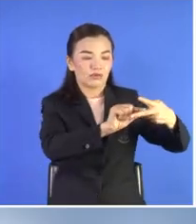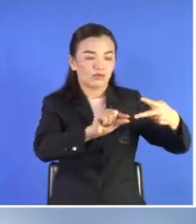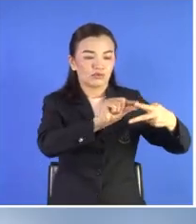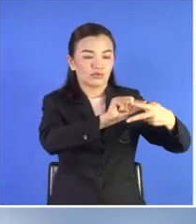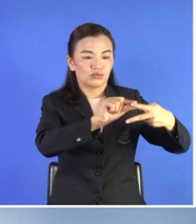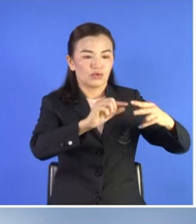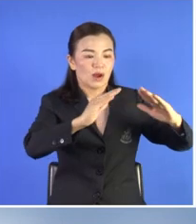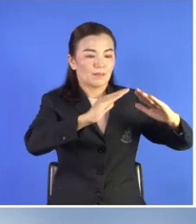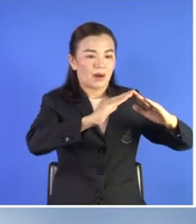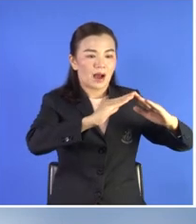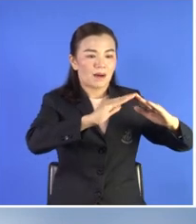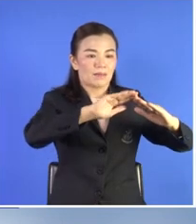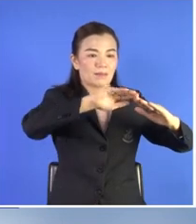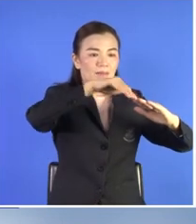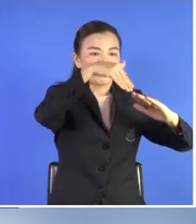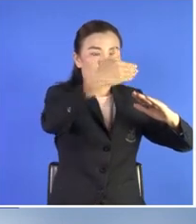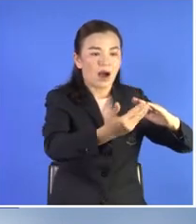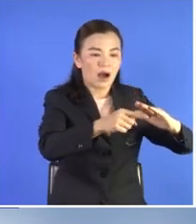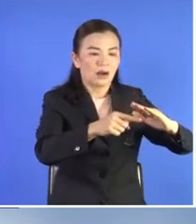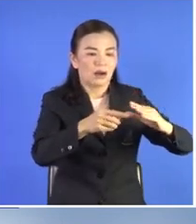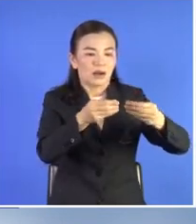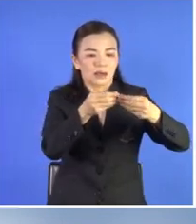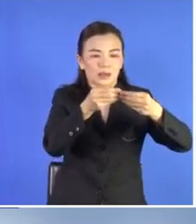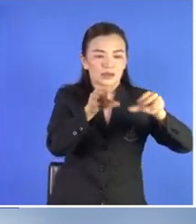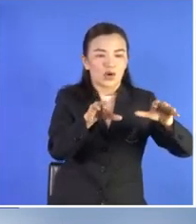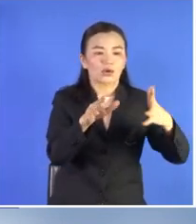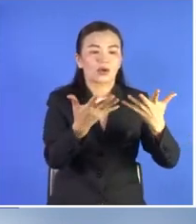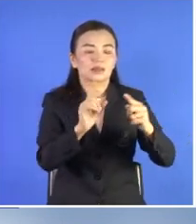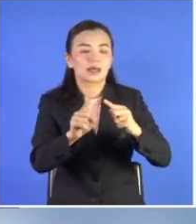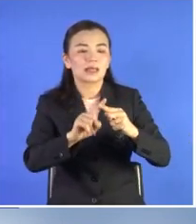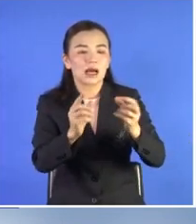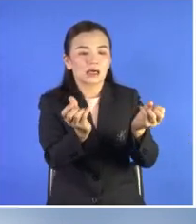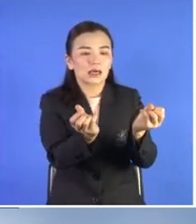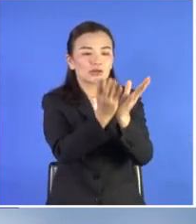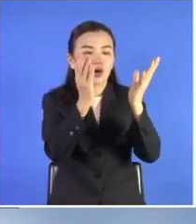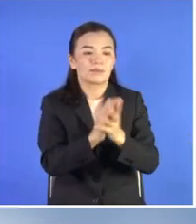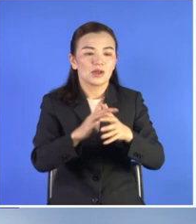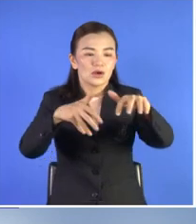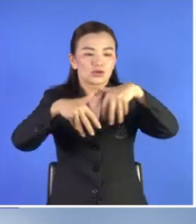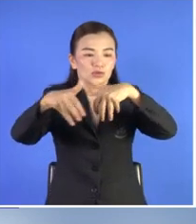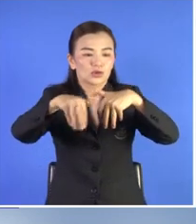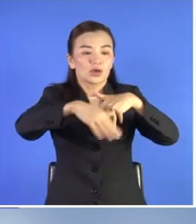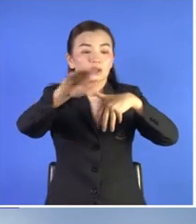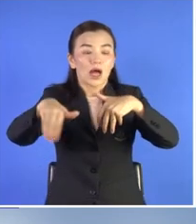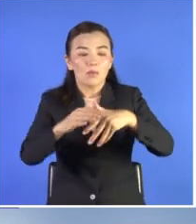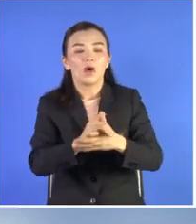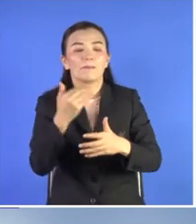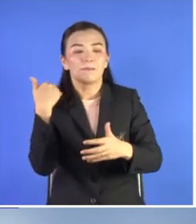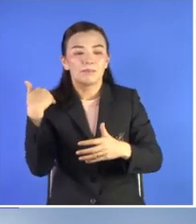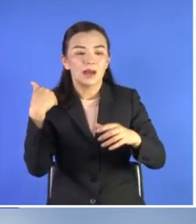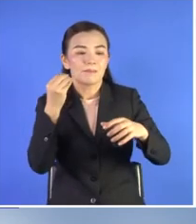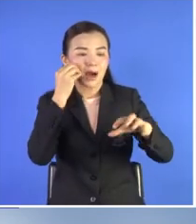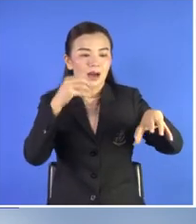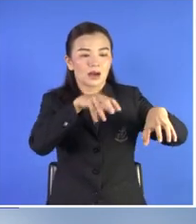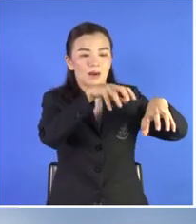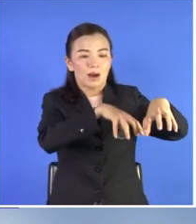คาเนี่ยพังและก็กระจกและก็ฝาผนังเสียหายนะครับและก็ยังมีบ้านเรือนของชาวบ้านที่อยู่ใกล้เคียงเนี่ยเสียหายนับอีก10หลังว่าอย่